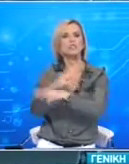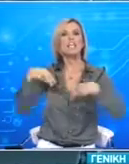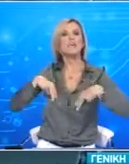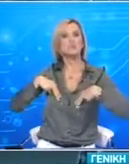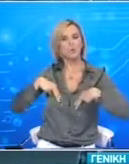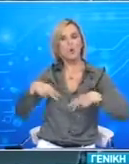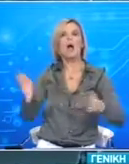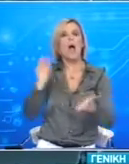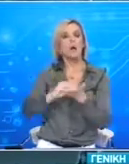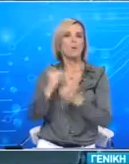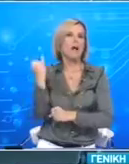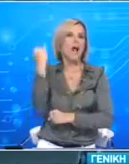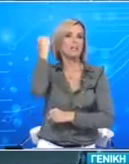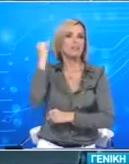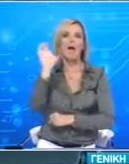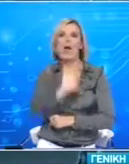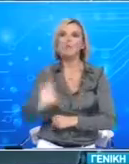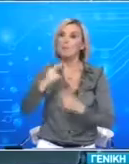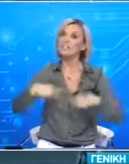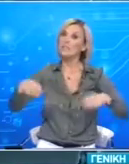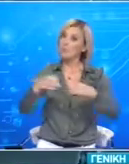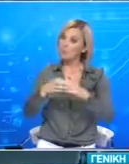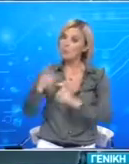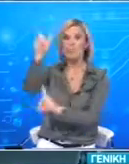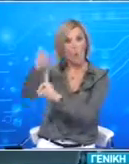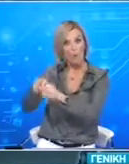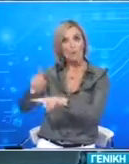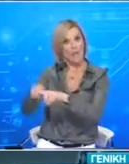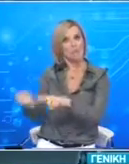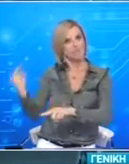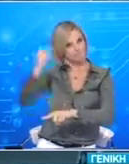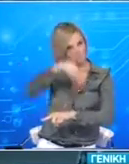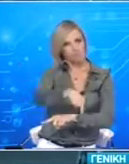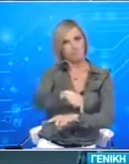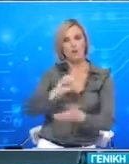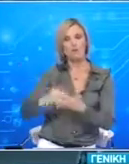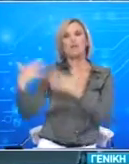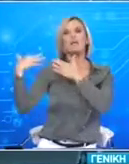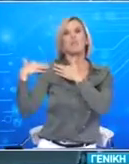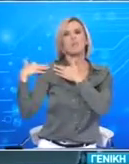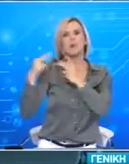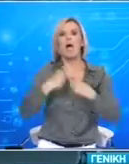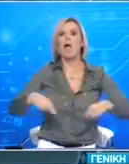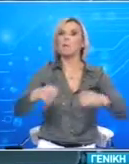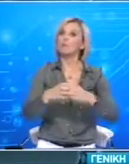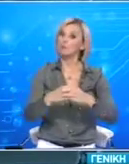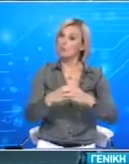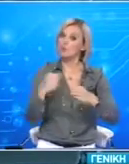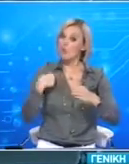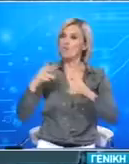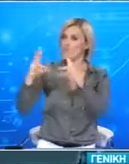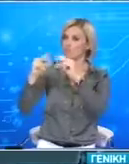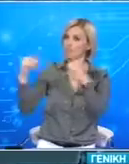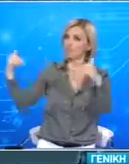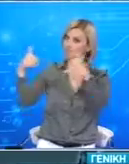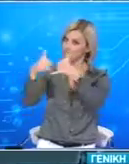τον αντιπρόεδρο της Ευρωπαϊκής Επιτροπής, τον κύριο Σχοινά, ο οποίος θα έρθει στη Λέσβο, με την αρμόδια επίτροπο, την κυρία Γιώχανσον. Λαμβάνουμε ένα μεγάλο